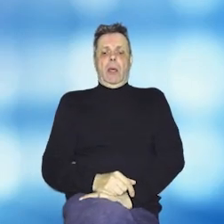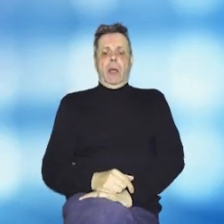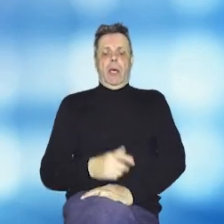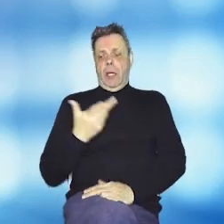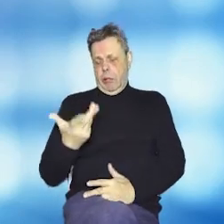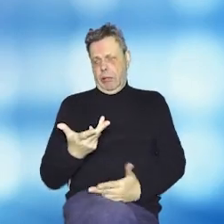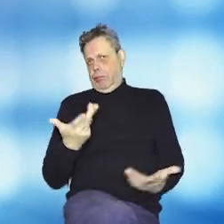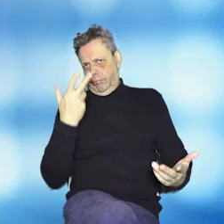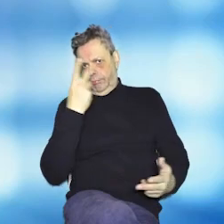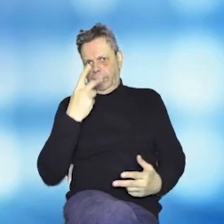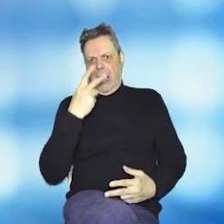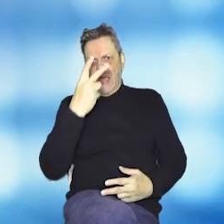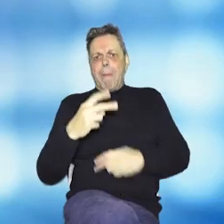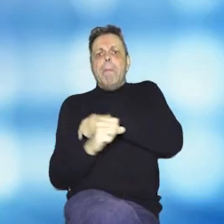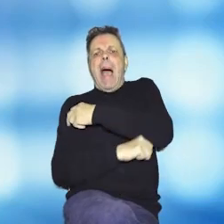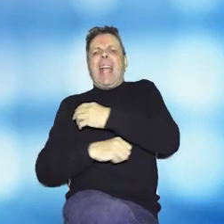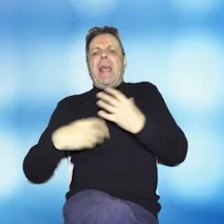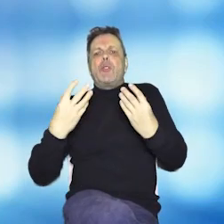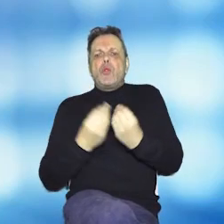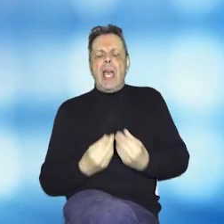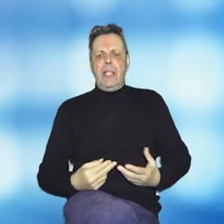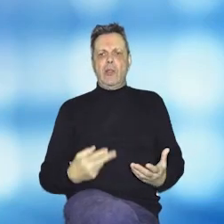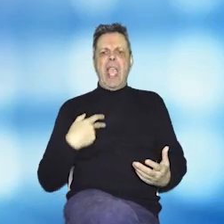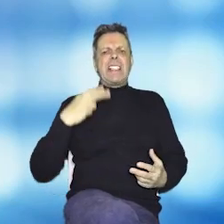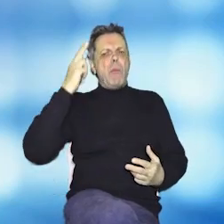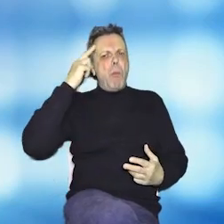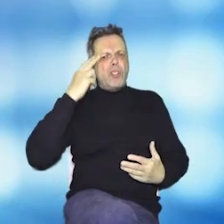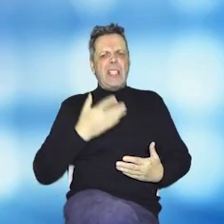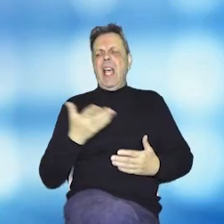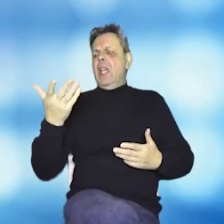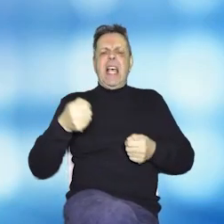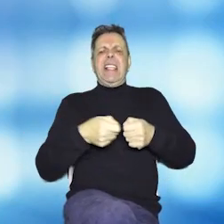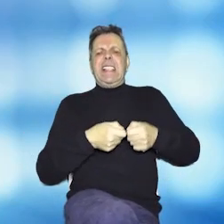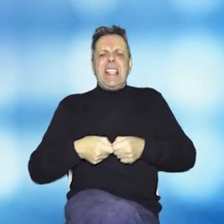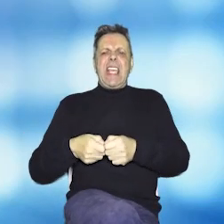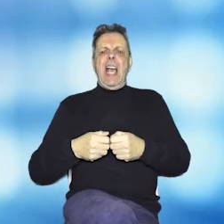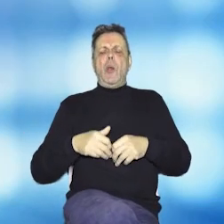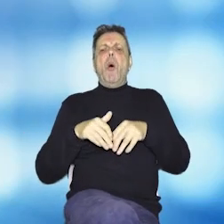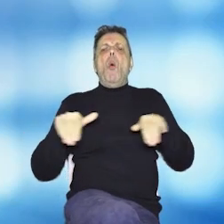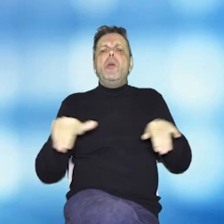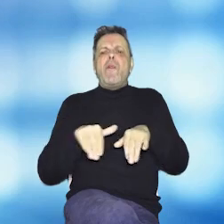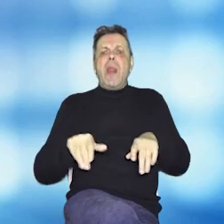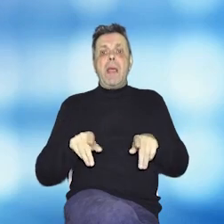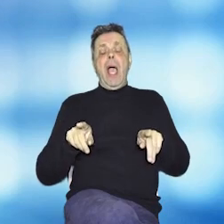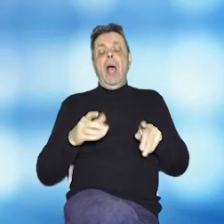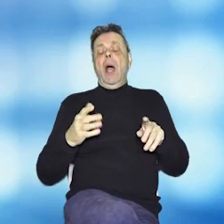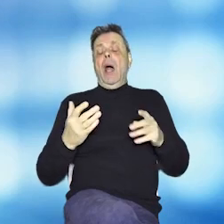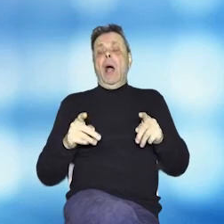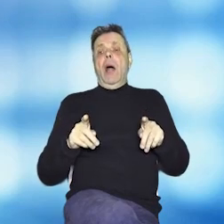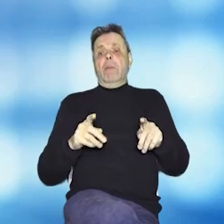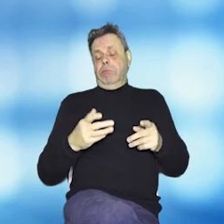s akademske zajednice s koje dolazim. Upoznata sam sa sindikatom umirovljenika koji je